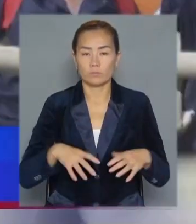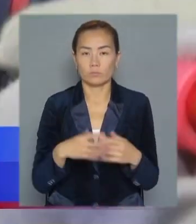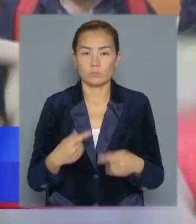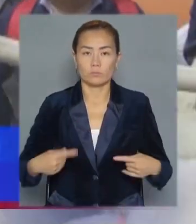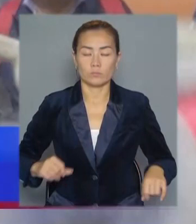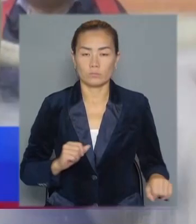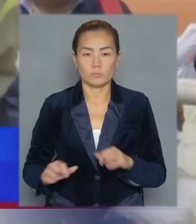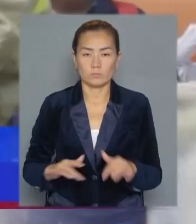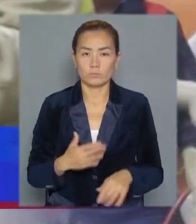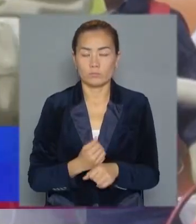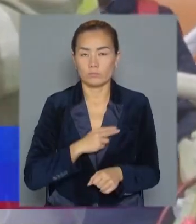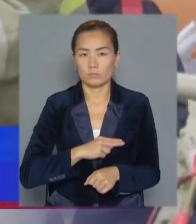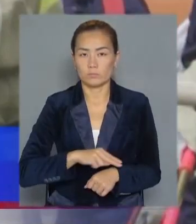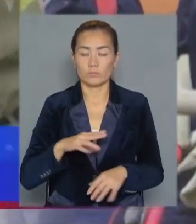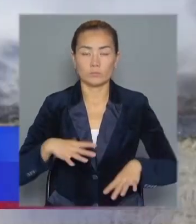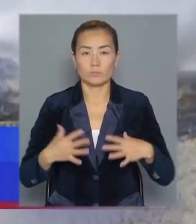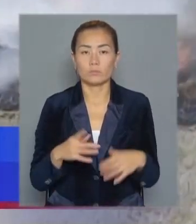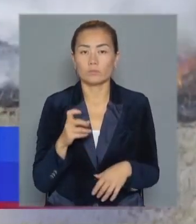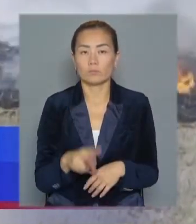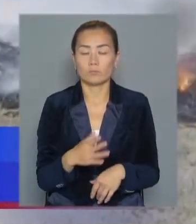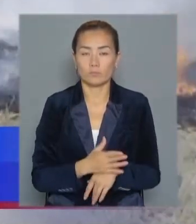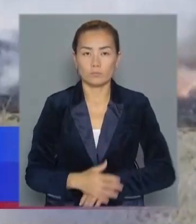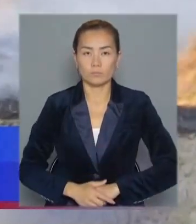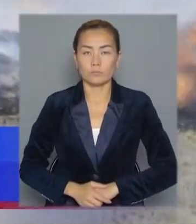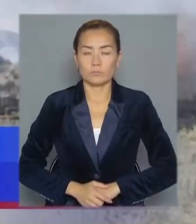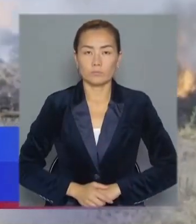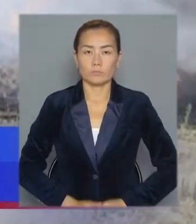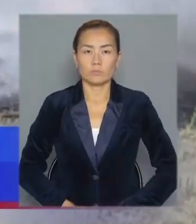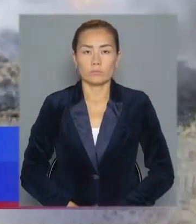түрлі профилактикалық іс-шаралар, оқу-жаттығулар